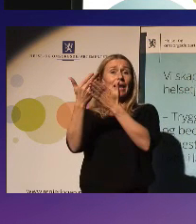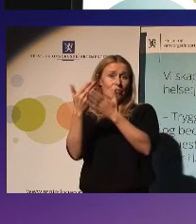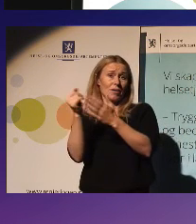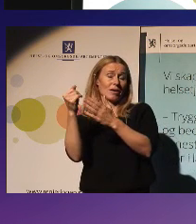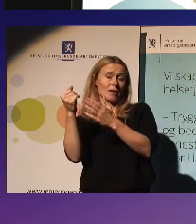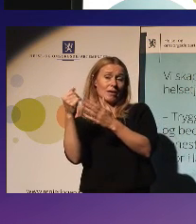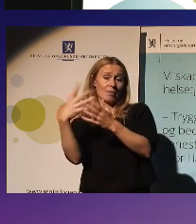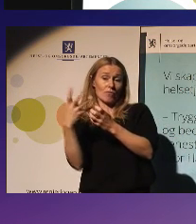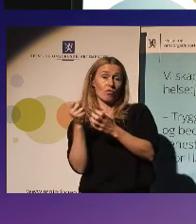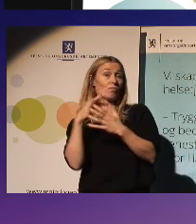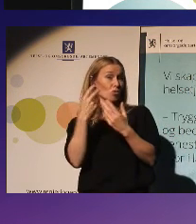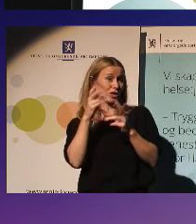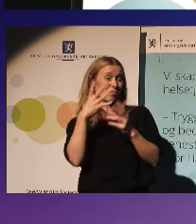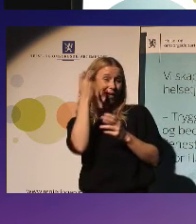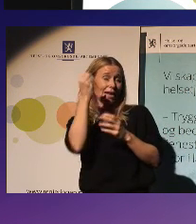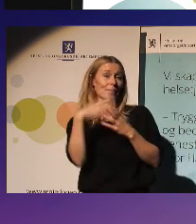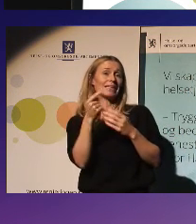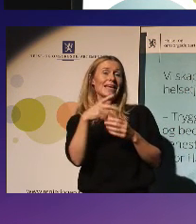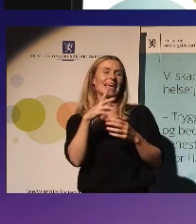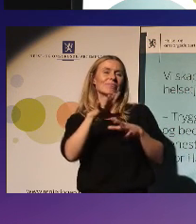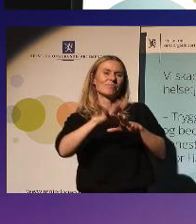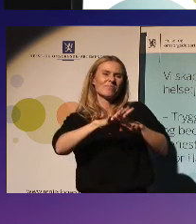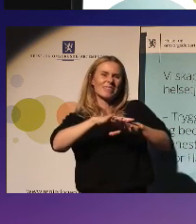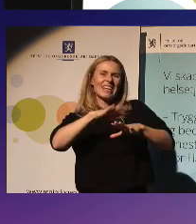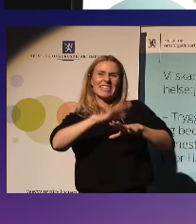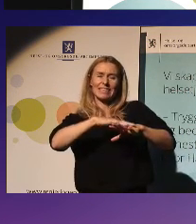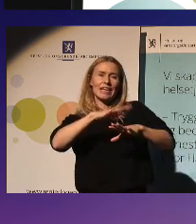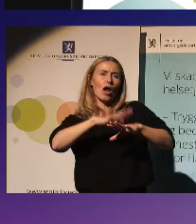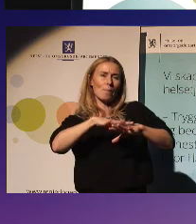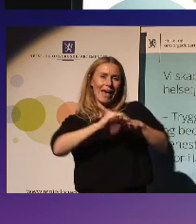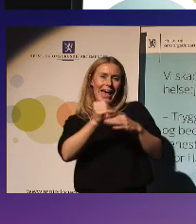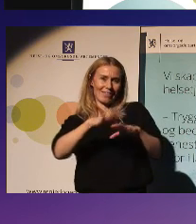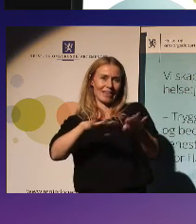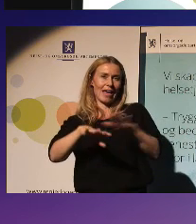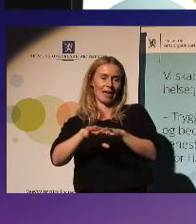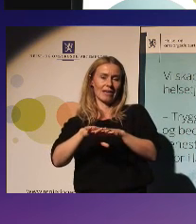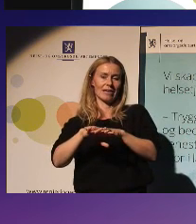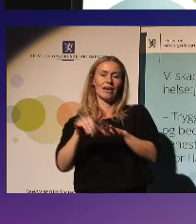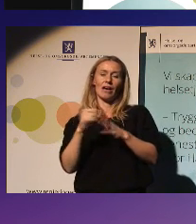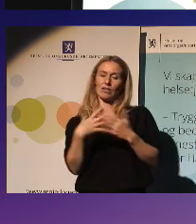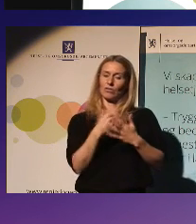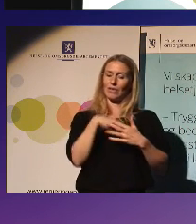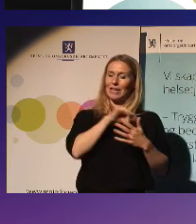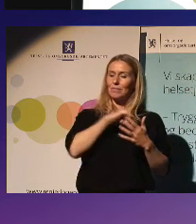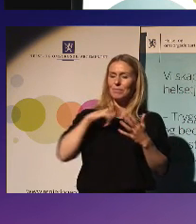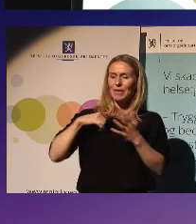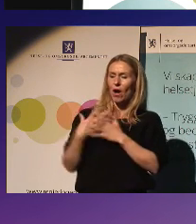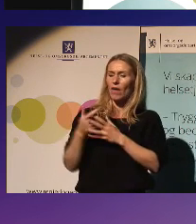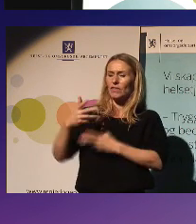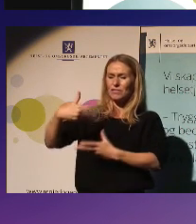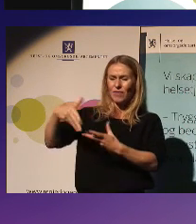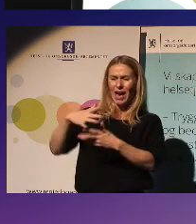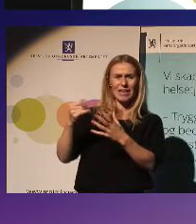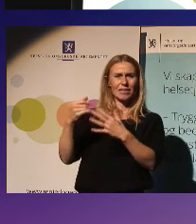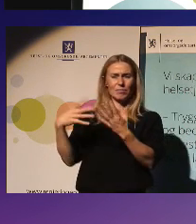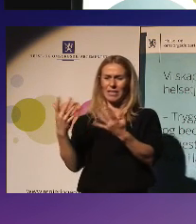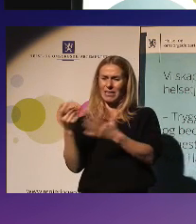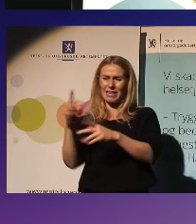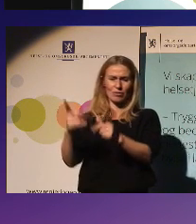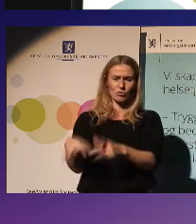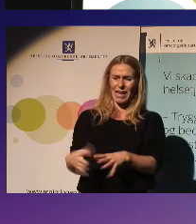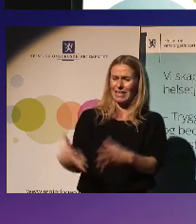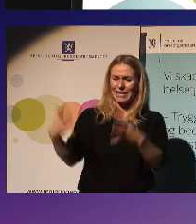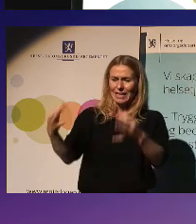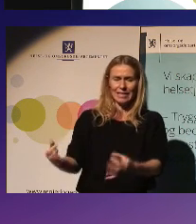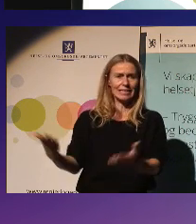hendene». Når livet deres blir invadert av hjelpere, når den private sfæren deres har krympet inn til ingenting, og